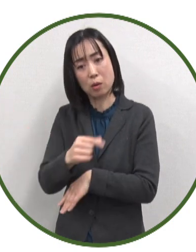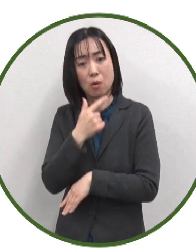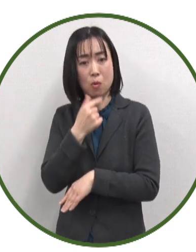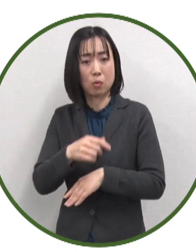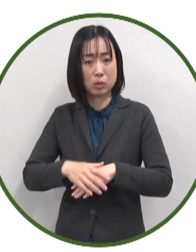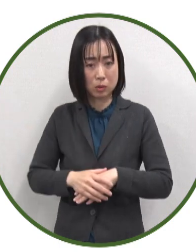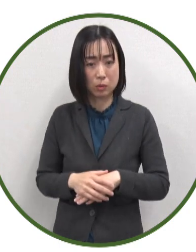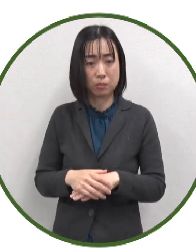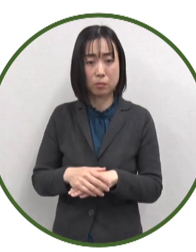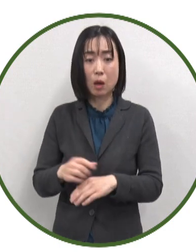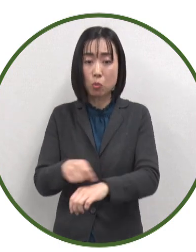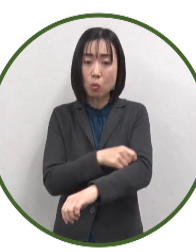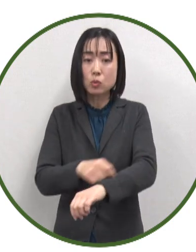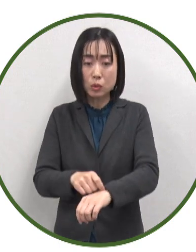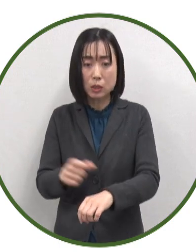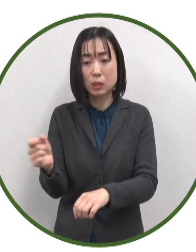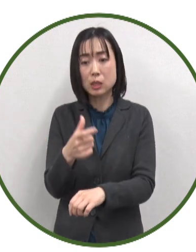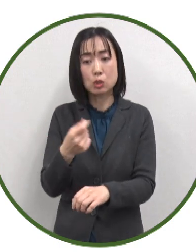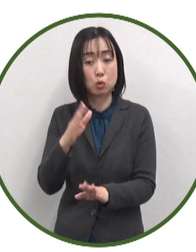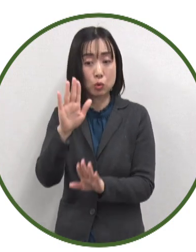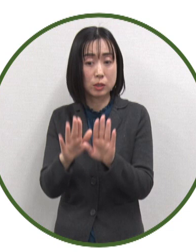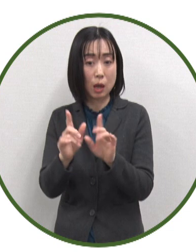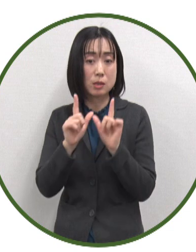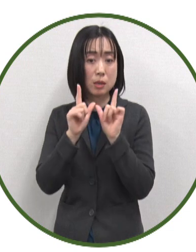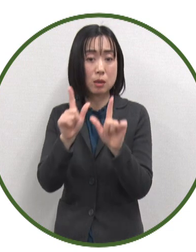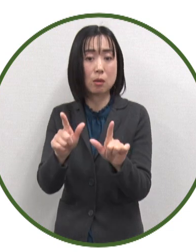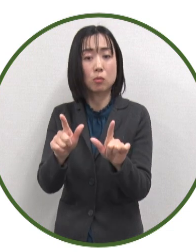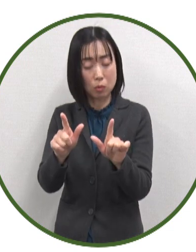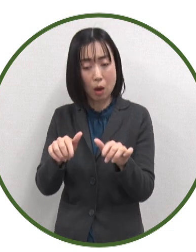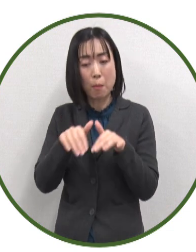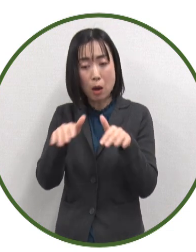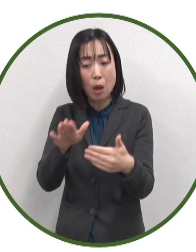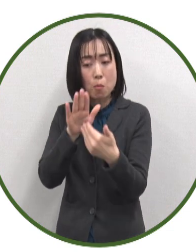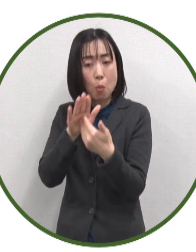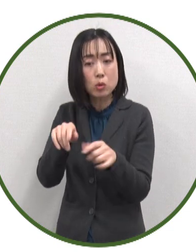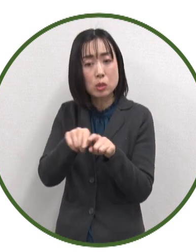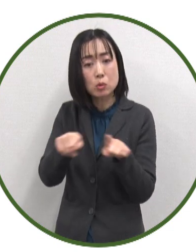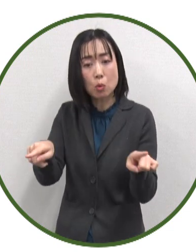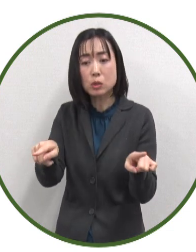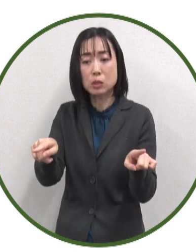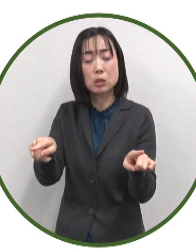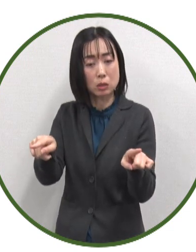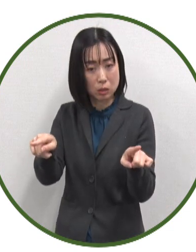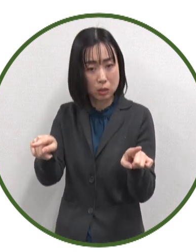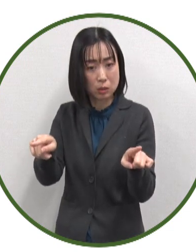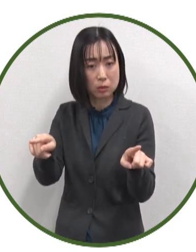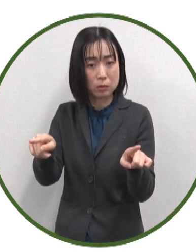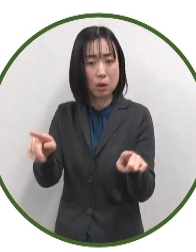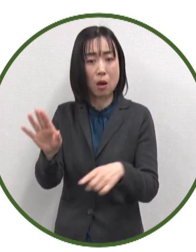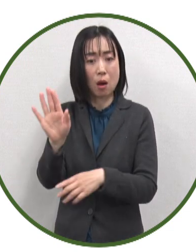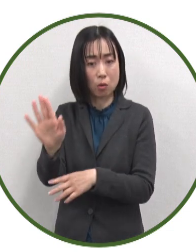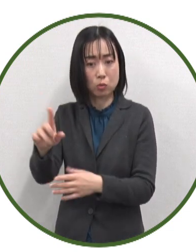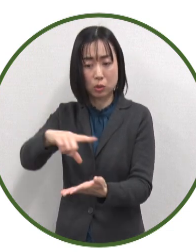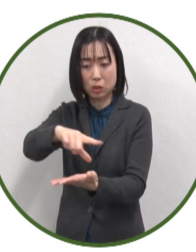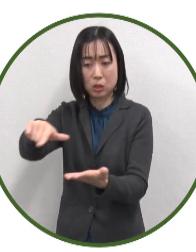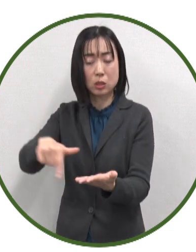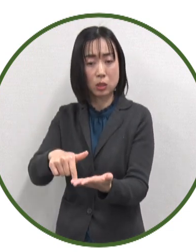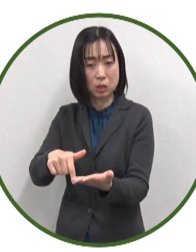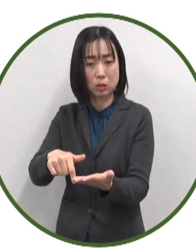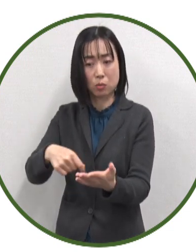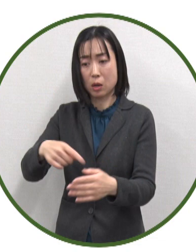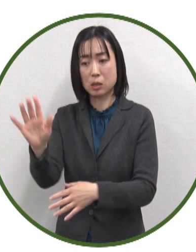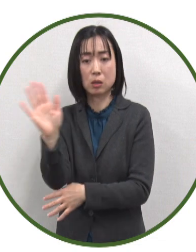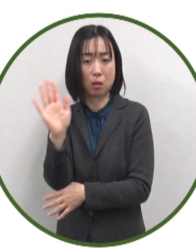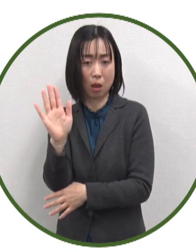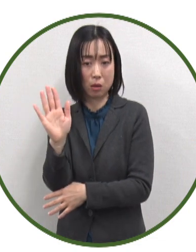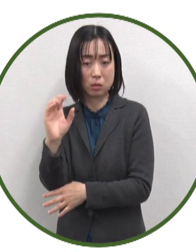域やまん延防止等重点措置が出されている地域へはご自身が行かないということはもちろんですが、ご家